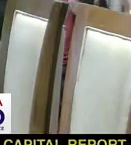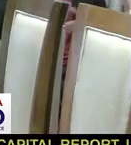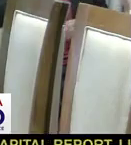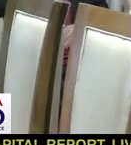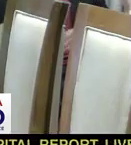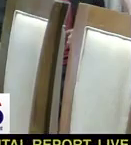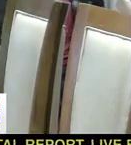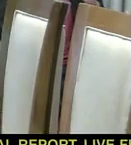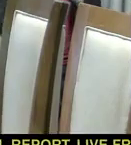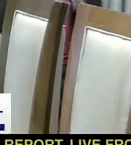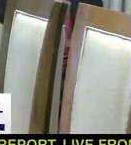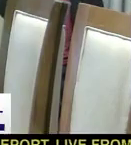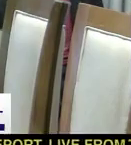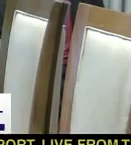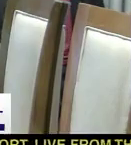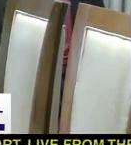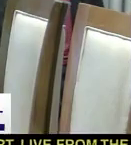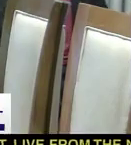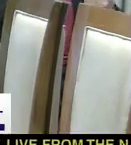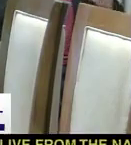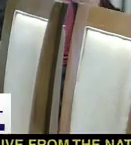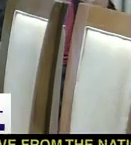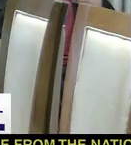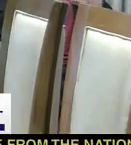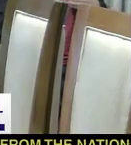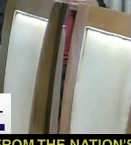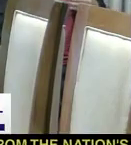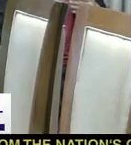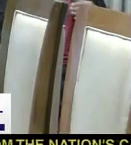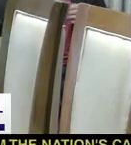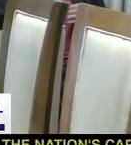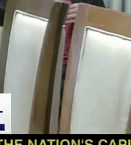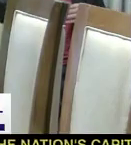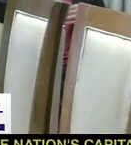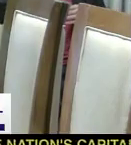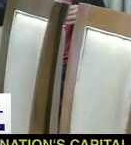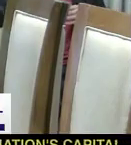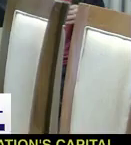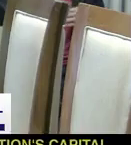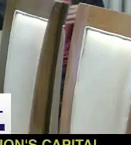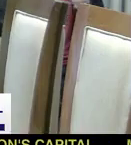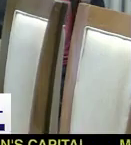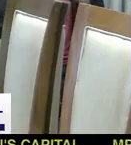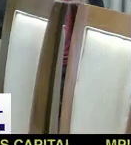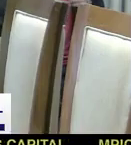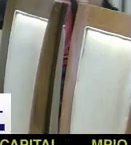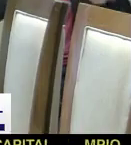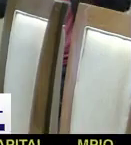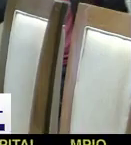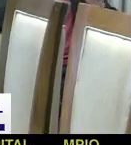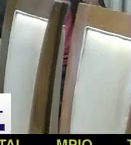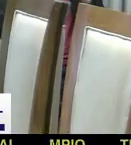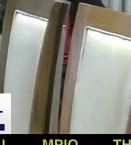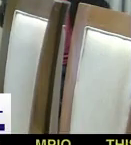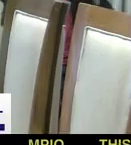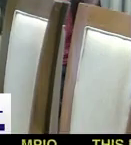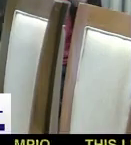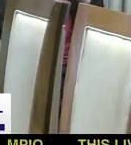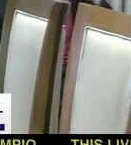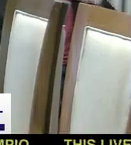sa lungsod ng Maynila. Ayan. Meron tayong Mehan Garden. May date-date ngayon sa Mehan Garden, ha?